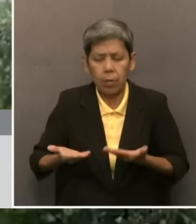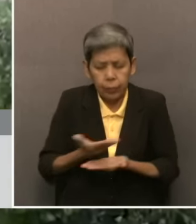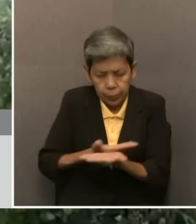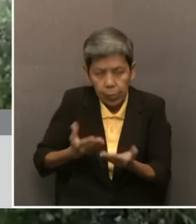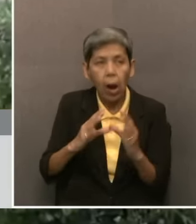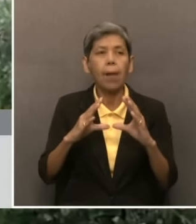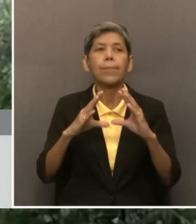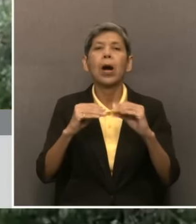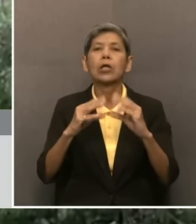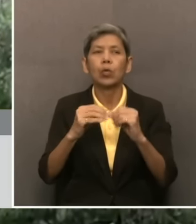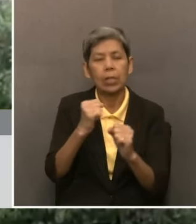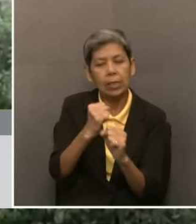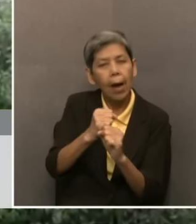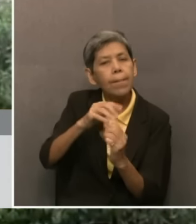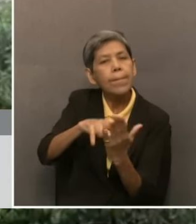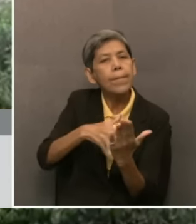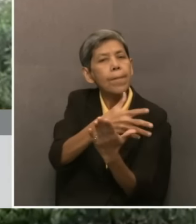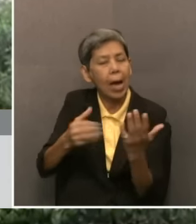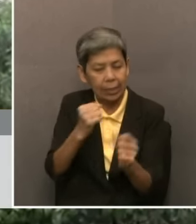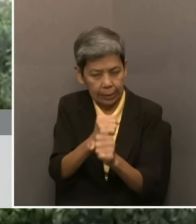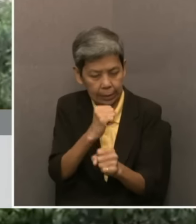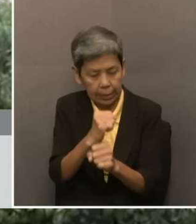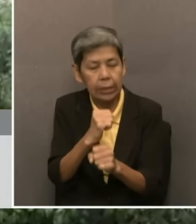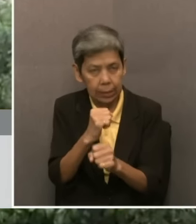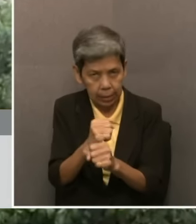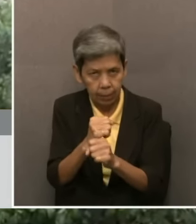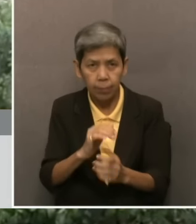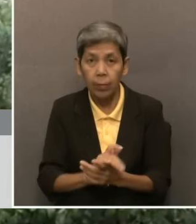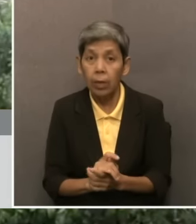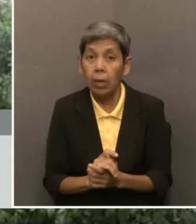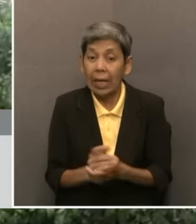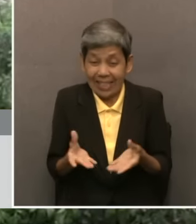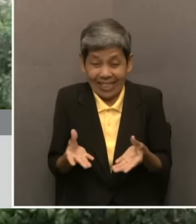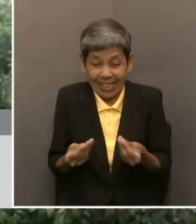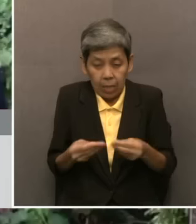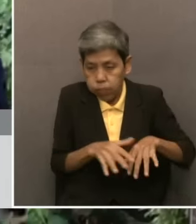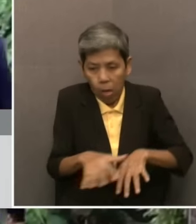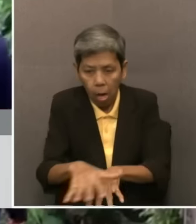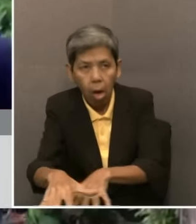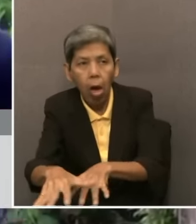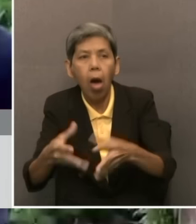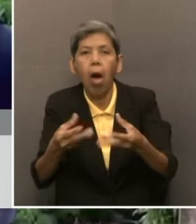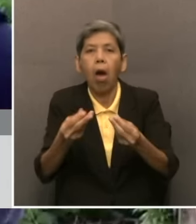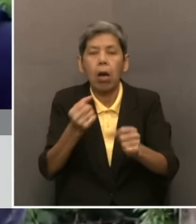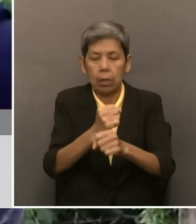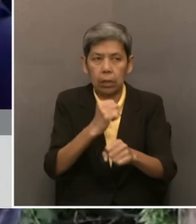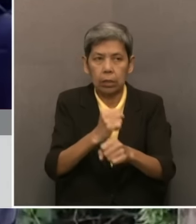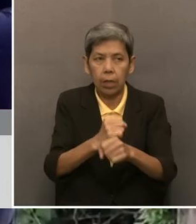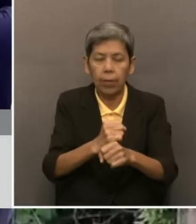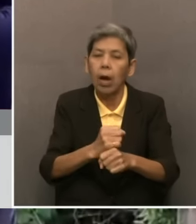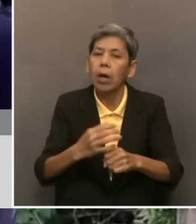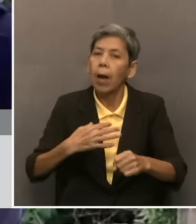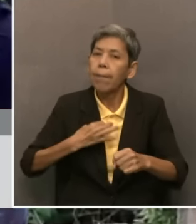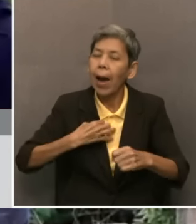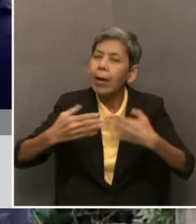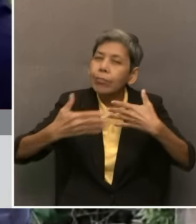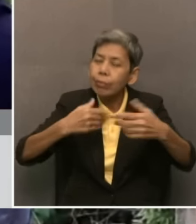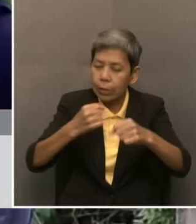ค่ะเพื่อวางแผนดำเนินการในขั้นตอนต่อไปส่วนดินที่สไลด์ลงมานะคะจะนำผ้ายางไปปกคลุม